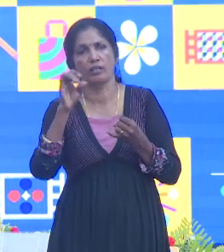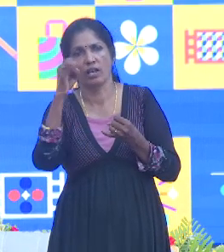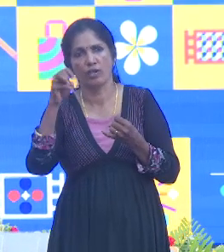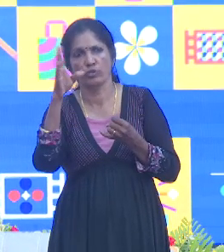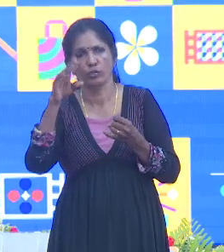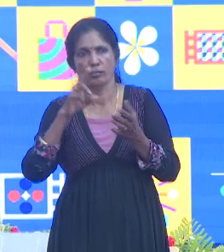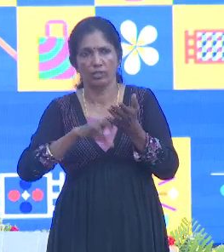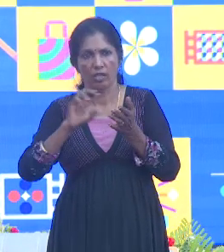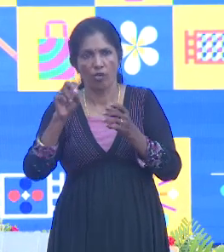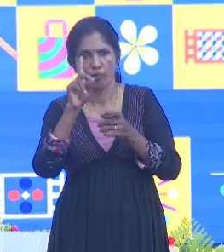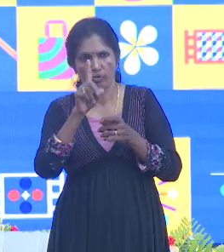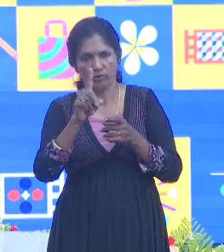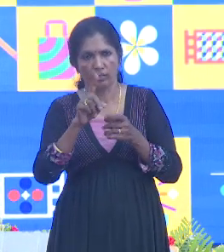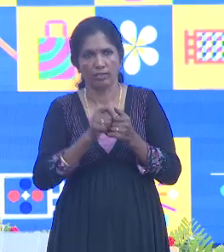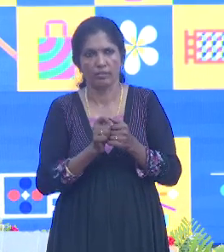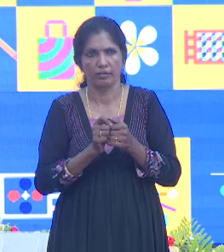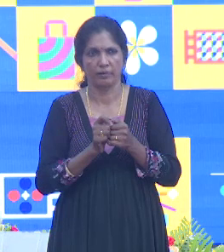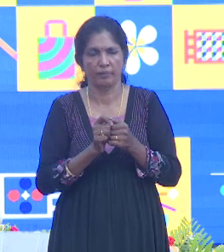969 നവംബർ മാസം 1-ാം തീയതി